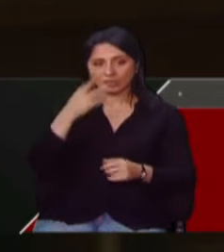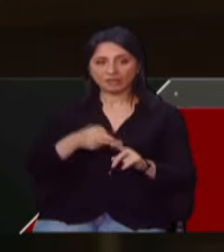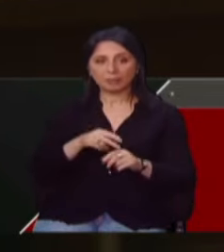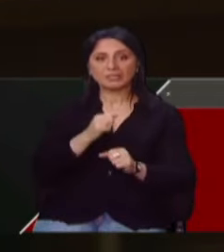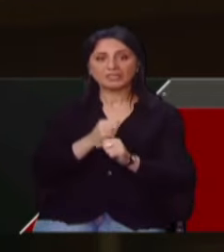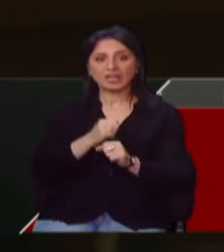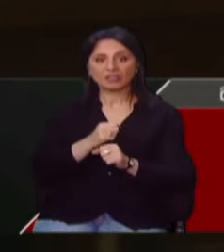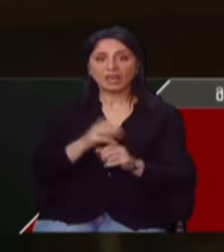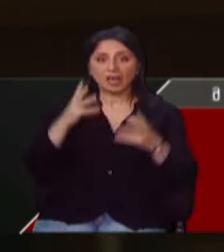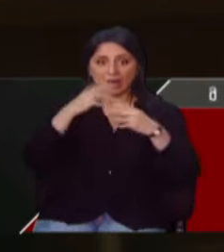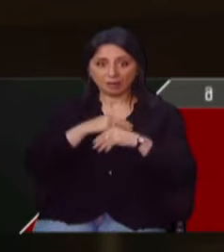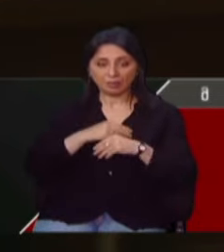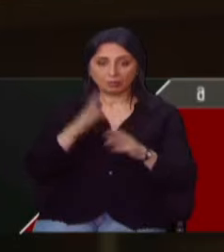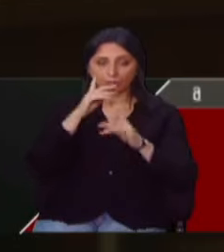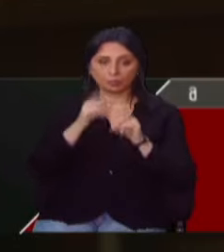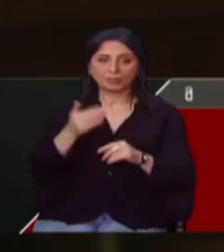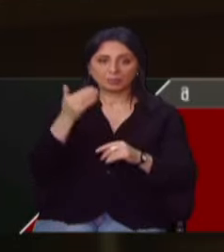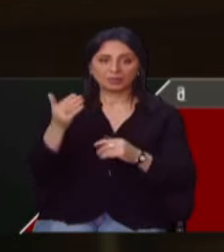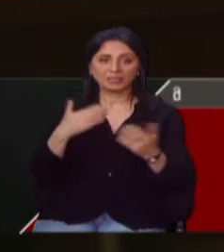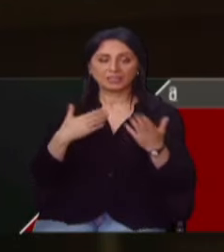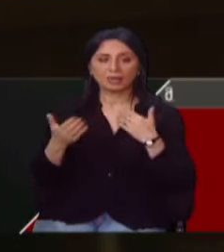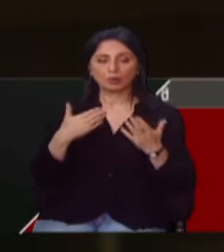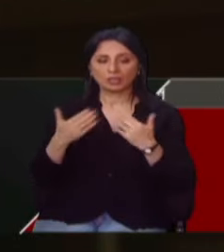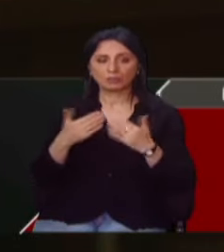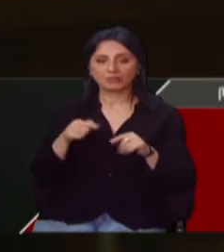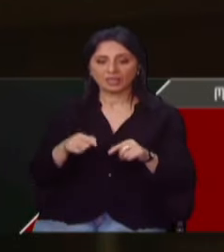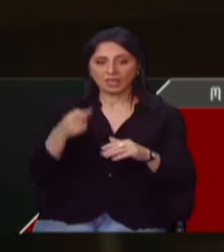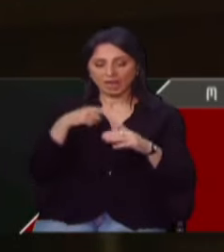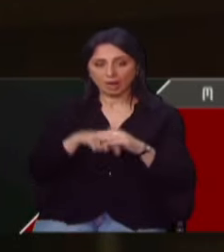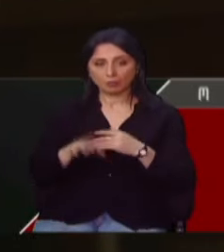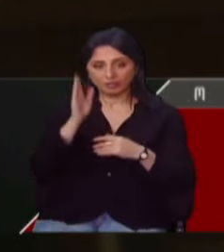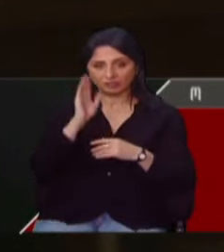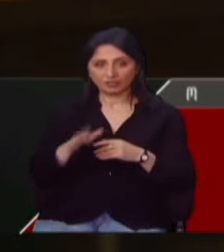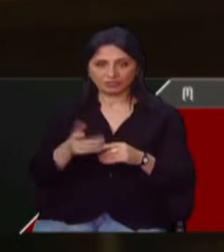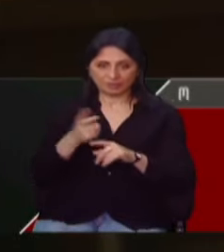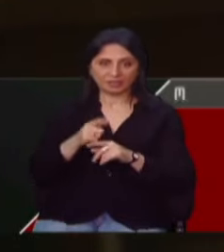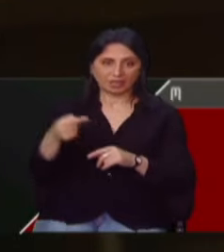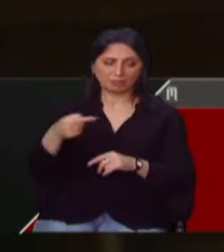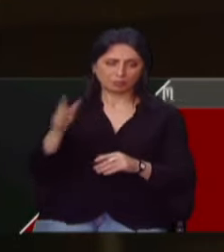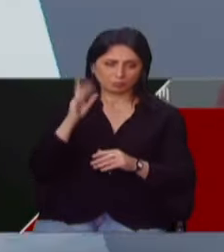ამის გაკეთებას ახერხებს და ბუნებრივია, მათი დამოკიდებულება აქედან გამომდინარე იქნება უკიდე რუსეთ ნეგატიური.